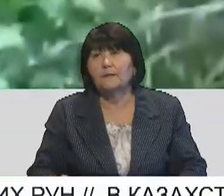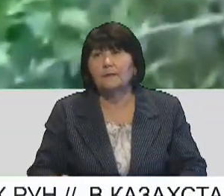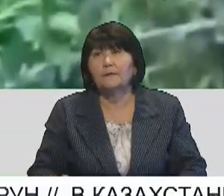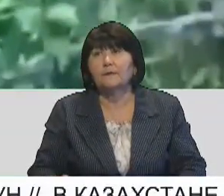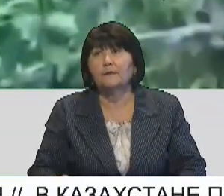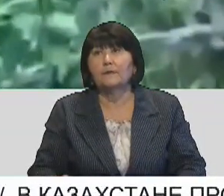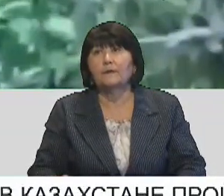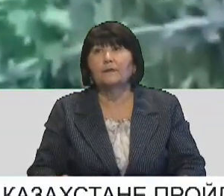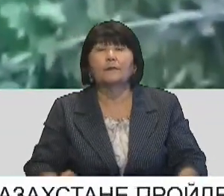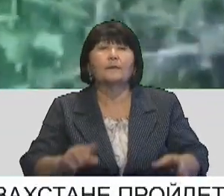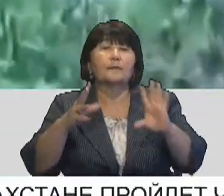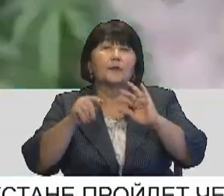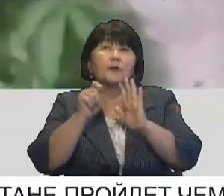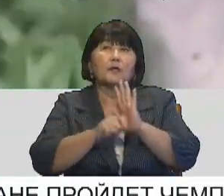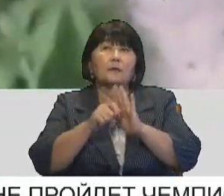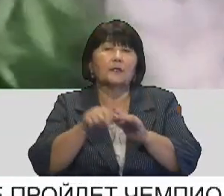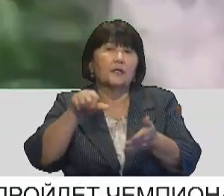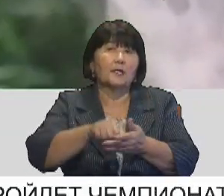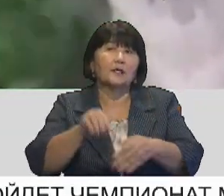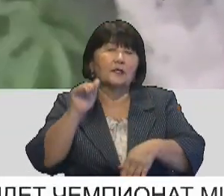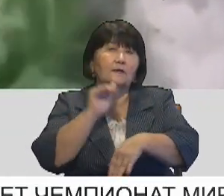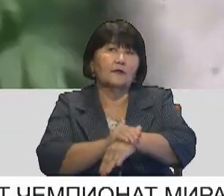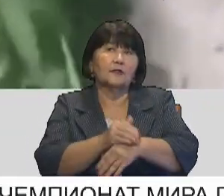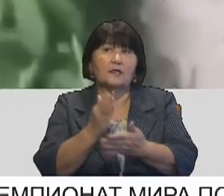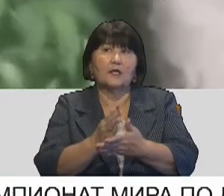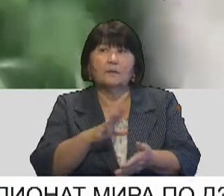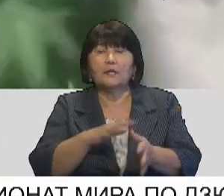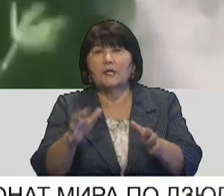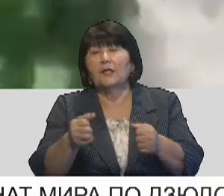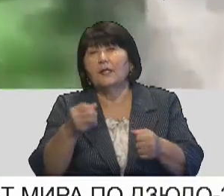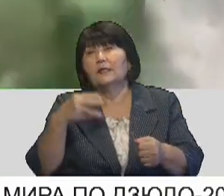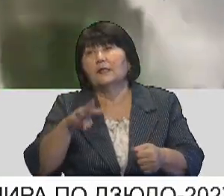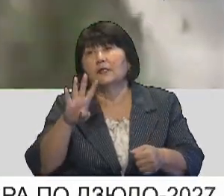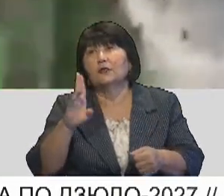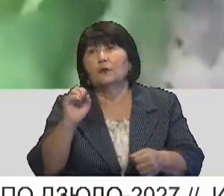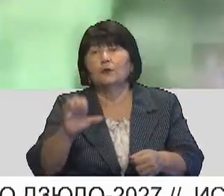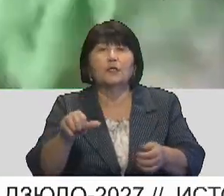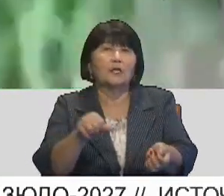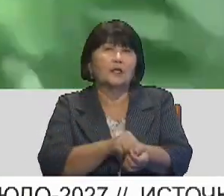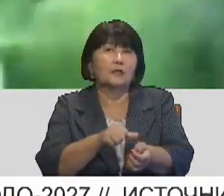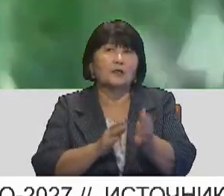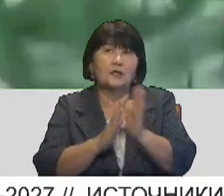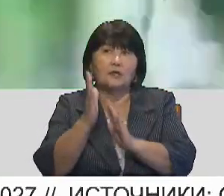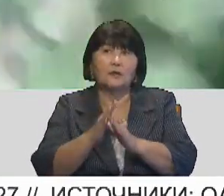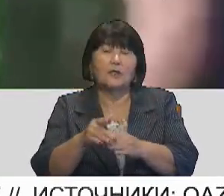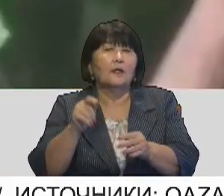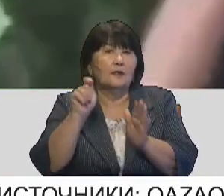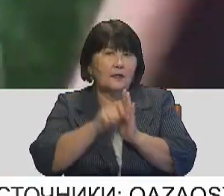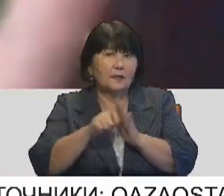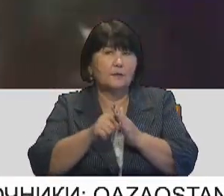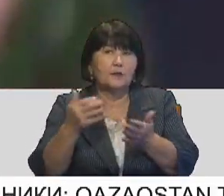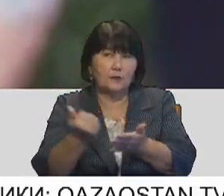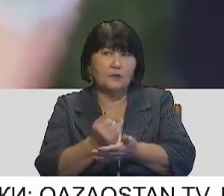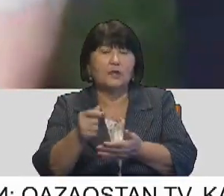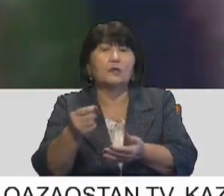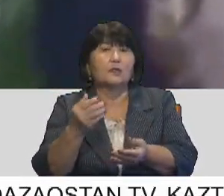по результатам проверки в качестве вещественных доказательств были изъяты 34 куста наркотического растения экспертиза установлено